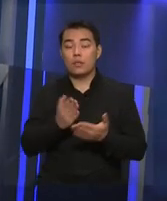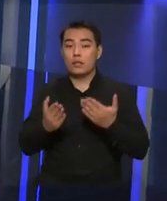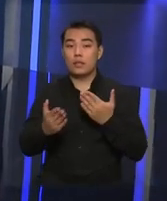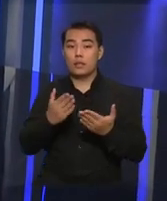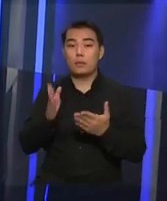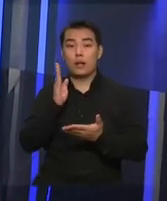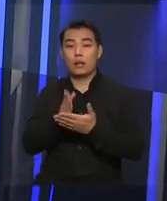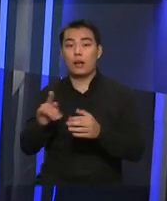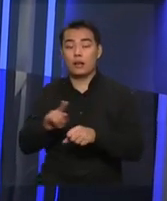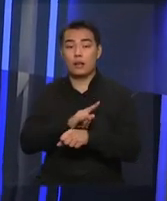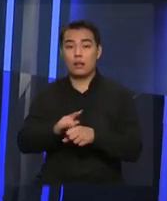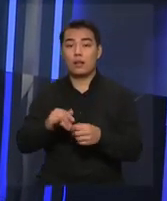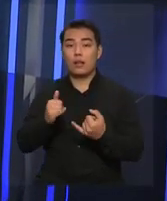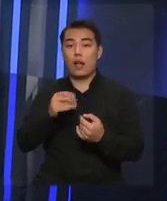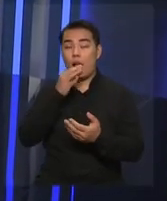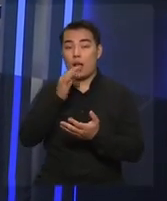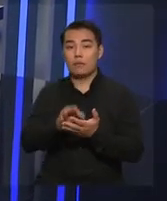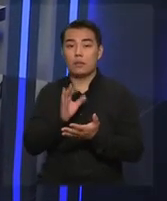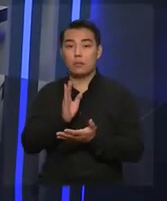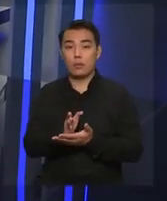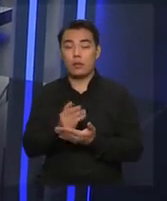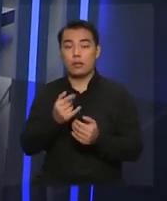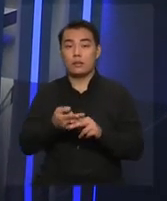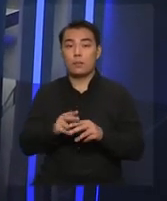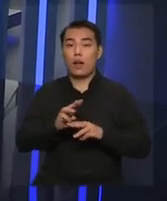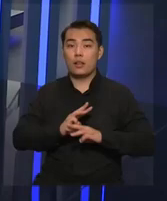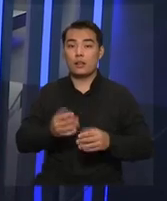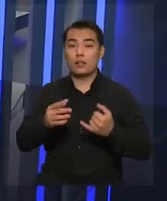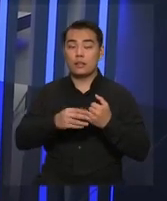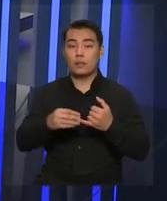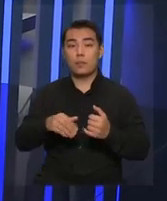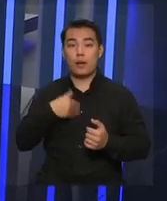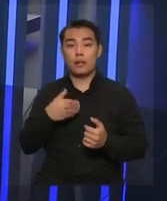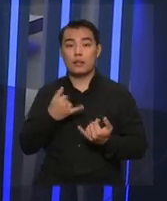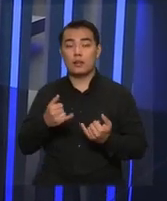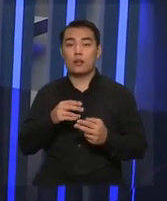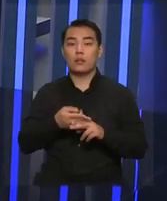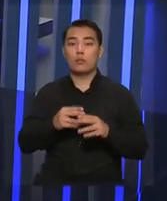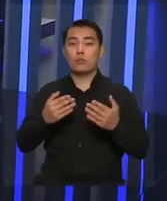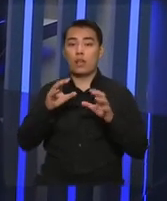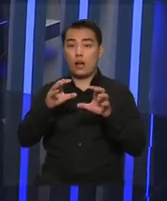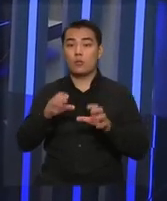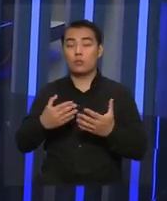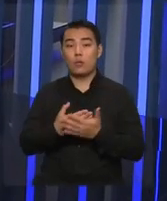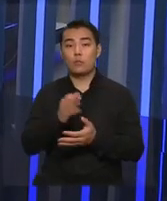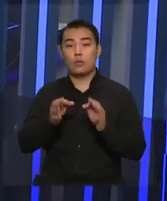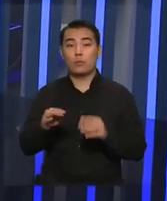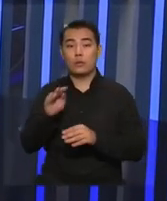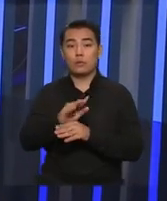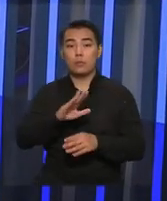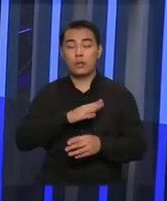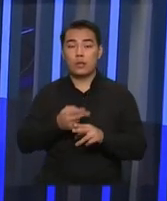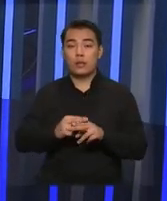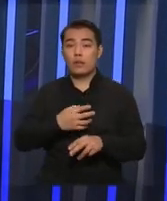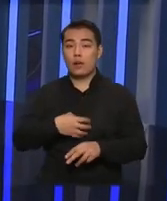барлаушы жалған ақпарат берсе, жауапқа тартылады. Бүгін Мәжіліс жер қойнауын пайдаланушылар кодексіне жаңа нормаларды енгізді. Оның